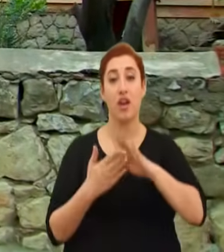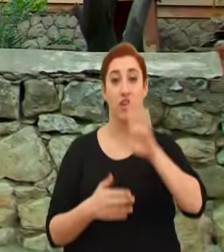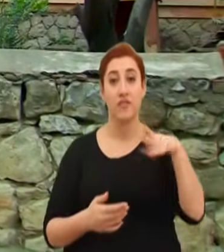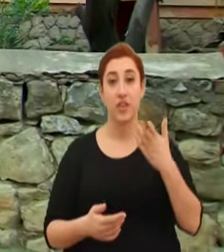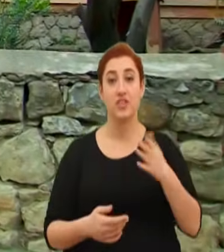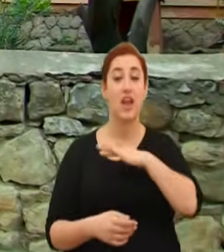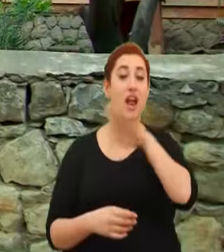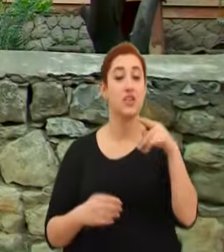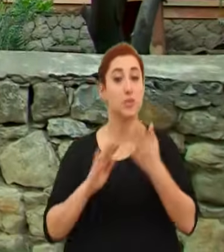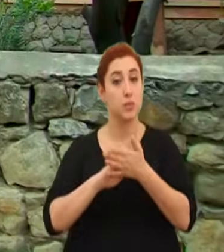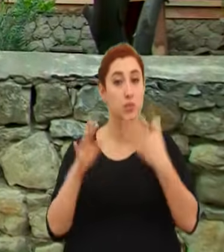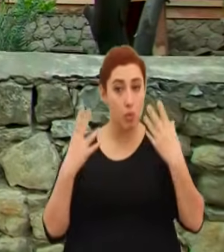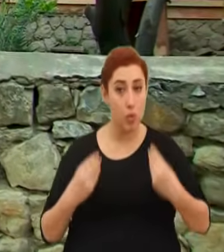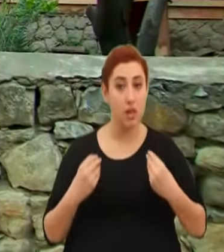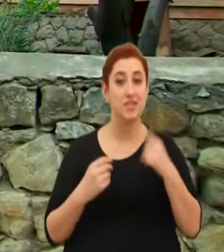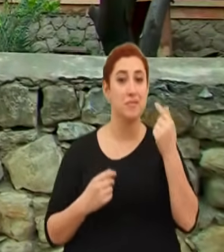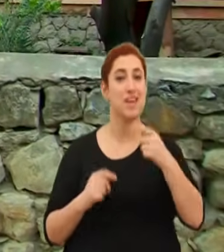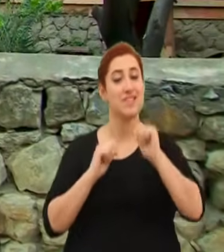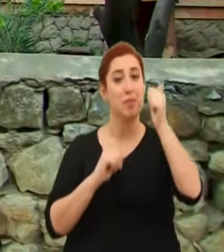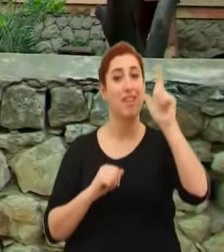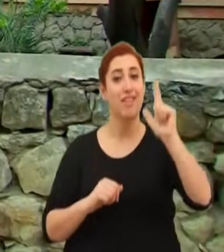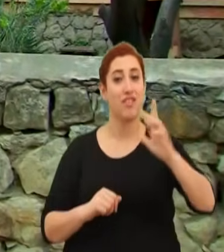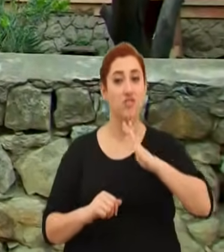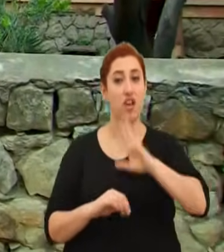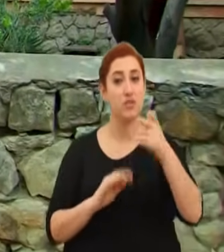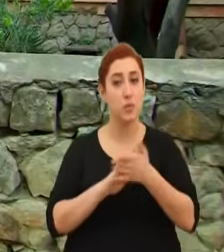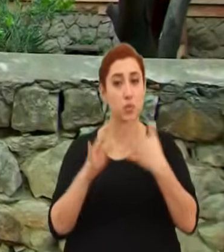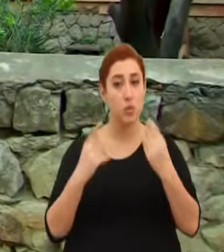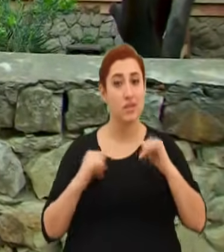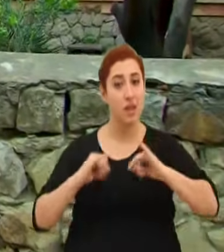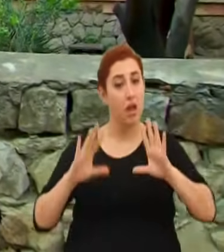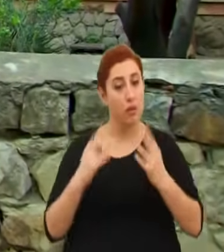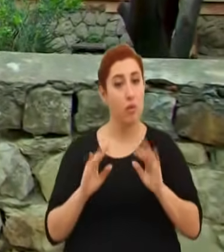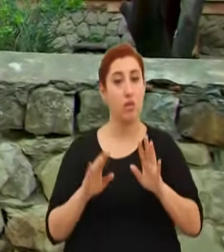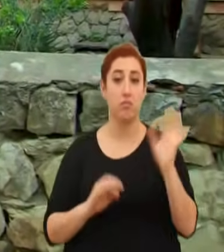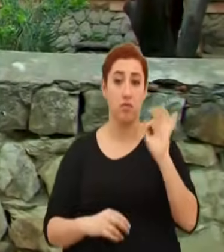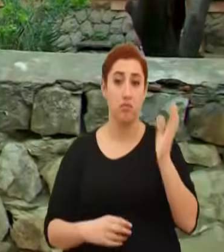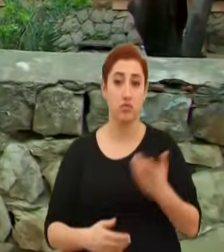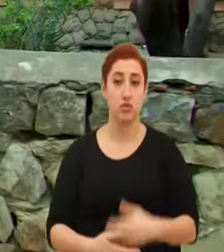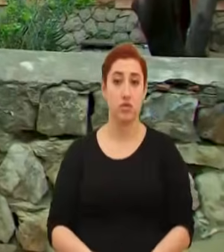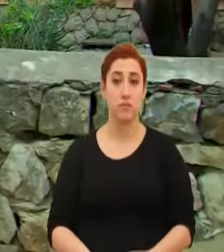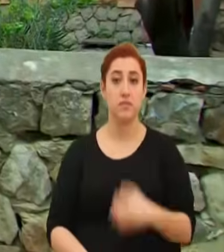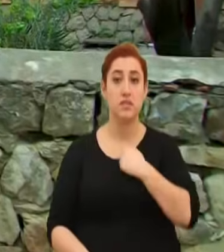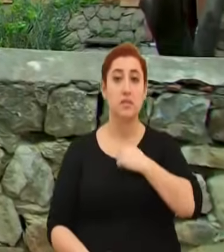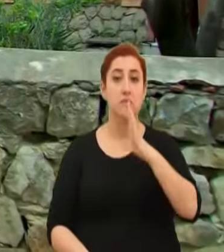Arkadaşlar her şey yoluna girer. Biraz zamana ihtiyaç var. Her şey yoluna girer sakin olalım. Tabii canım. Sıkma kendini olacak